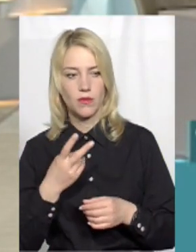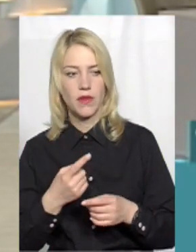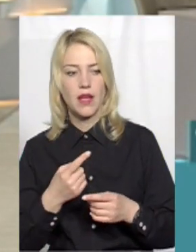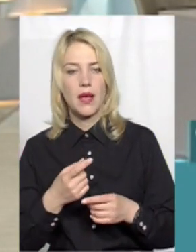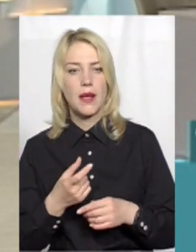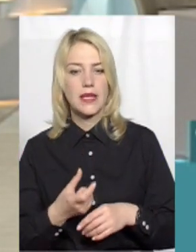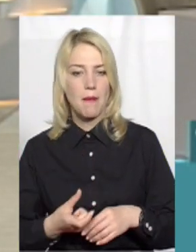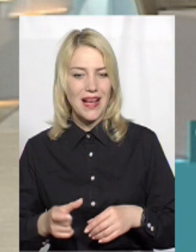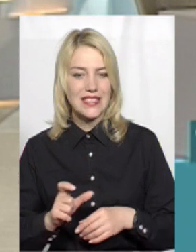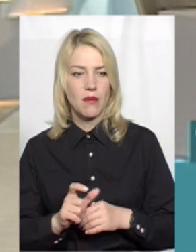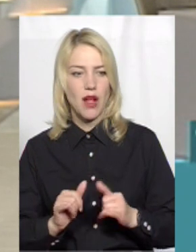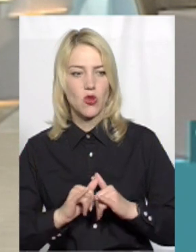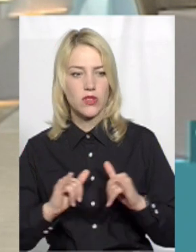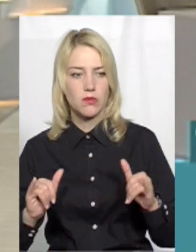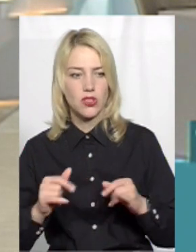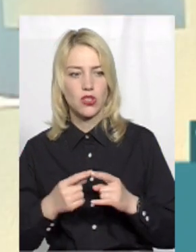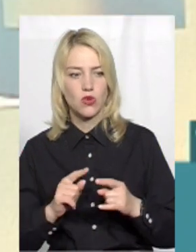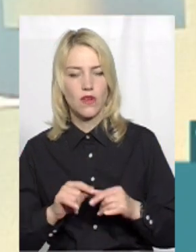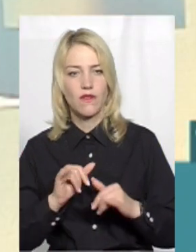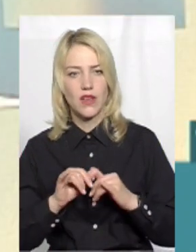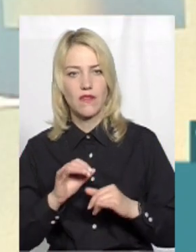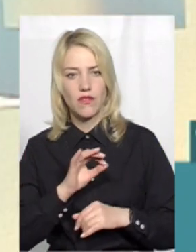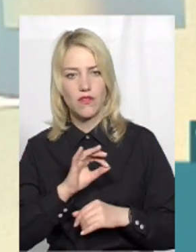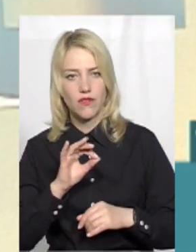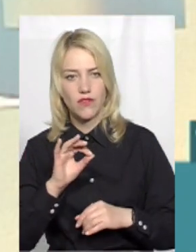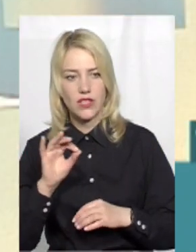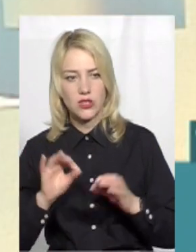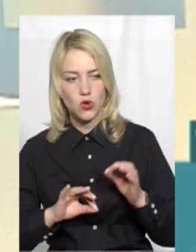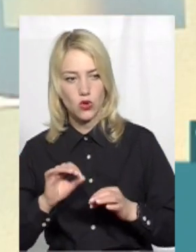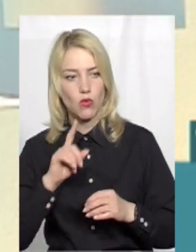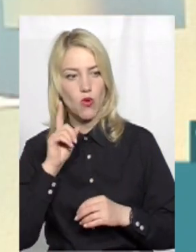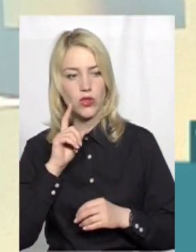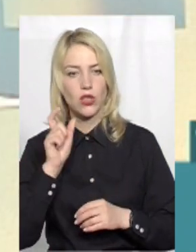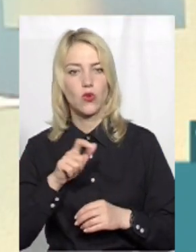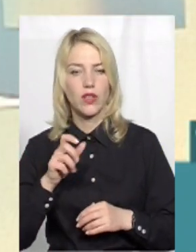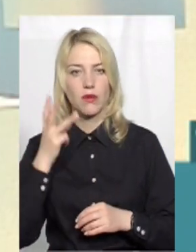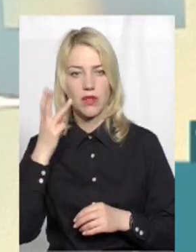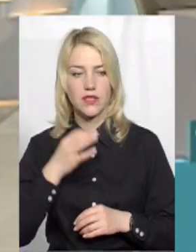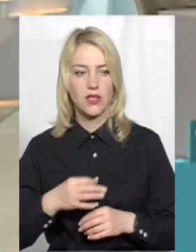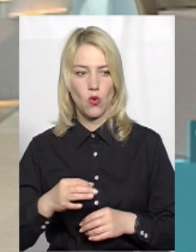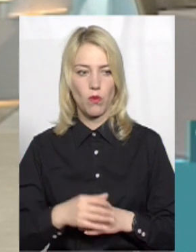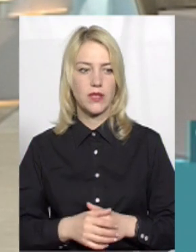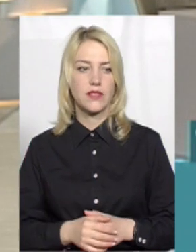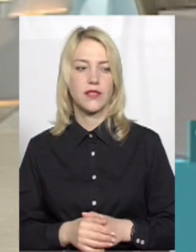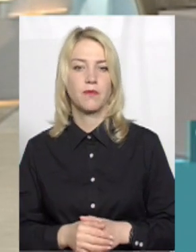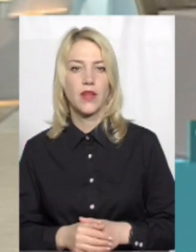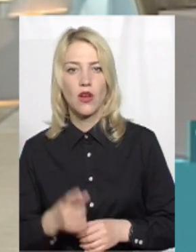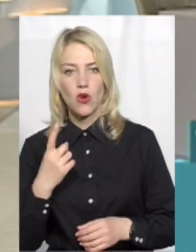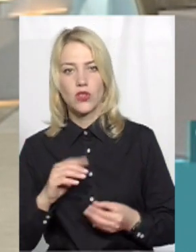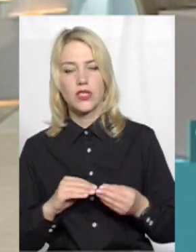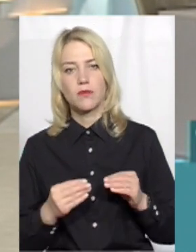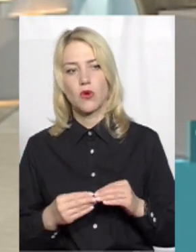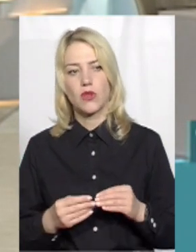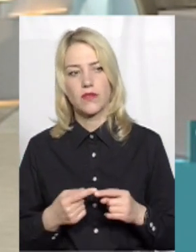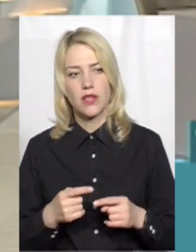саме максимально збільшити той відсоток активних молодих людей в Хмельницькій області. Однією з проблем, яку вже сьогодні